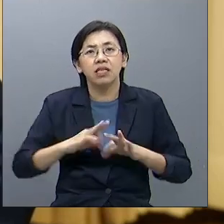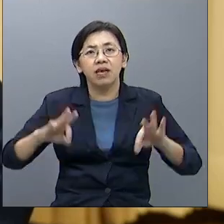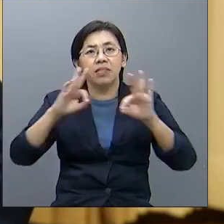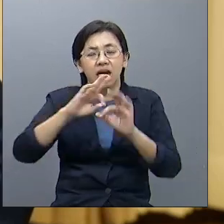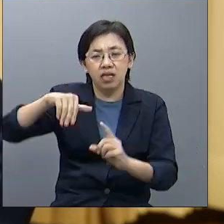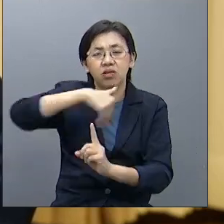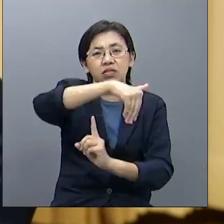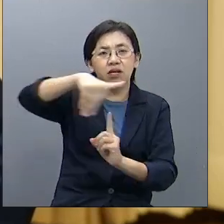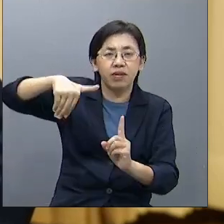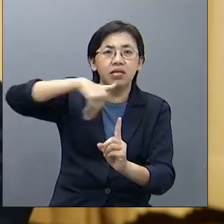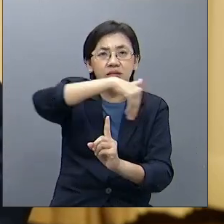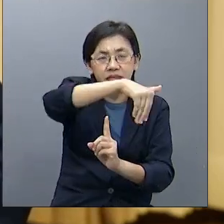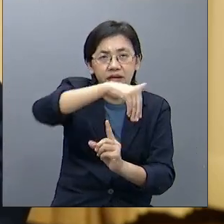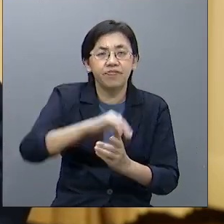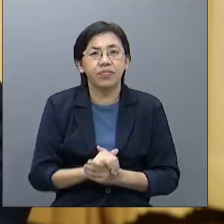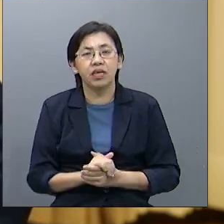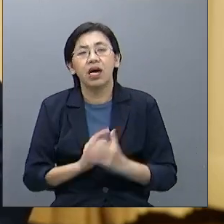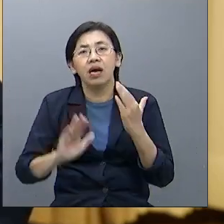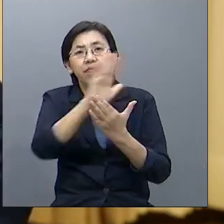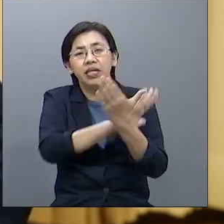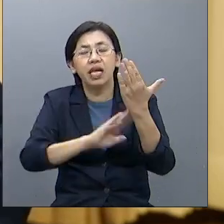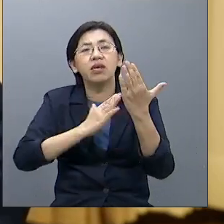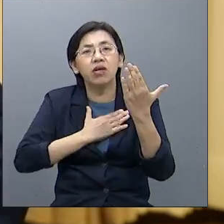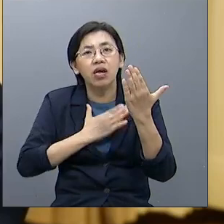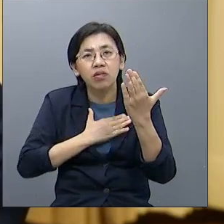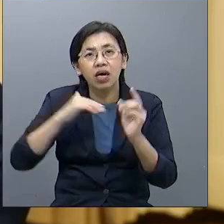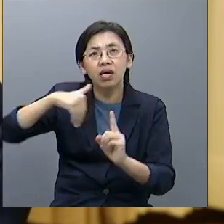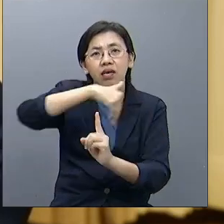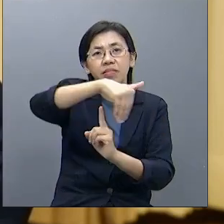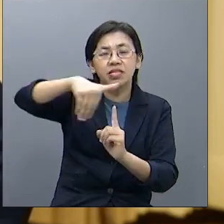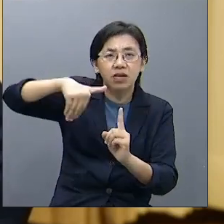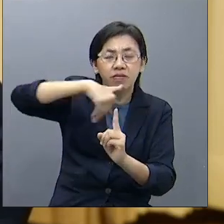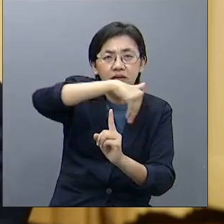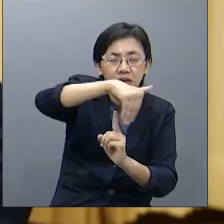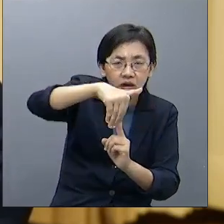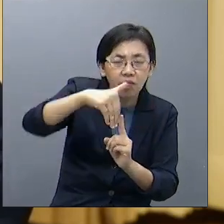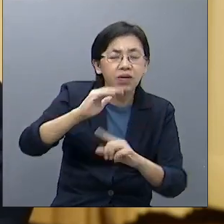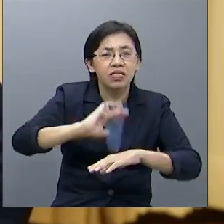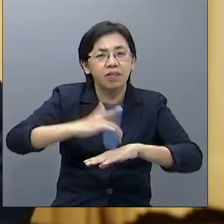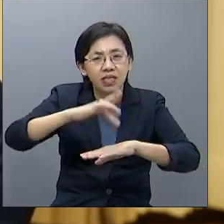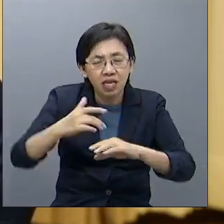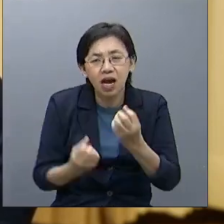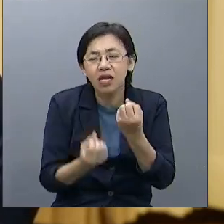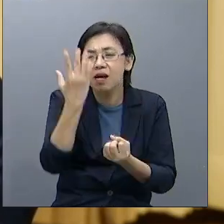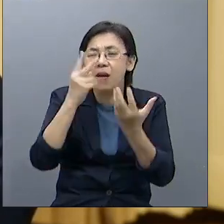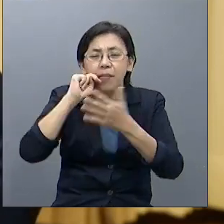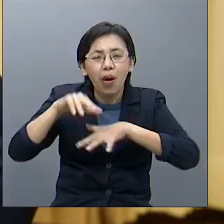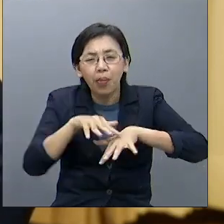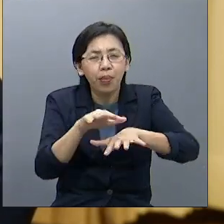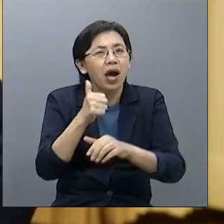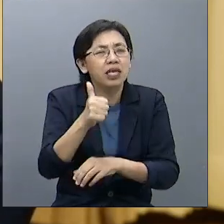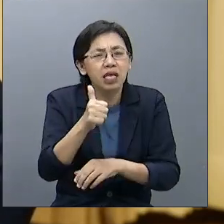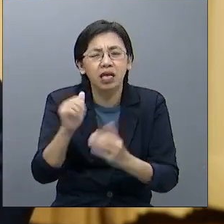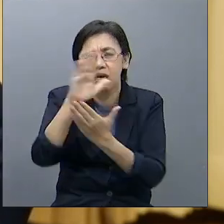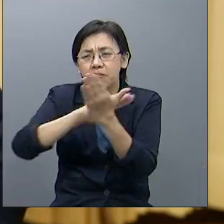แวดล้อมนะครับประเทศของเรามีสิ่งแวดล้อมมีธรรมชาติที่ดีงามมากๆเลยนะที่ทั่วโลกเขาอย